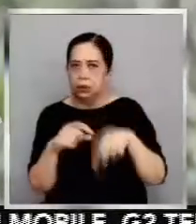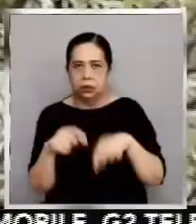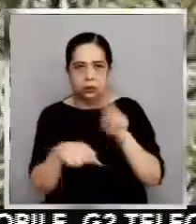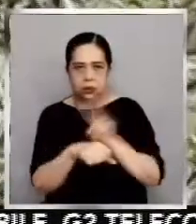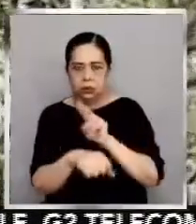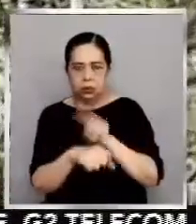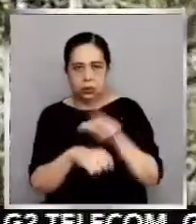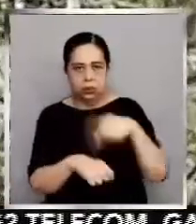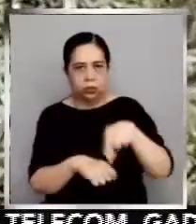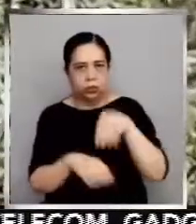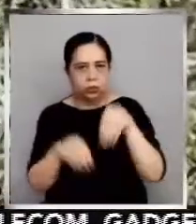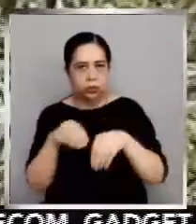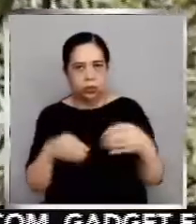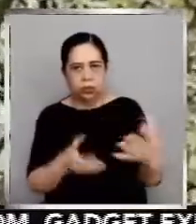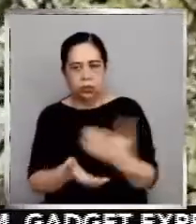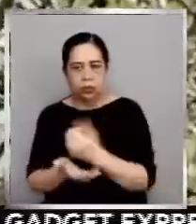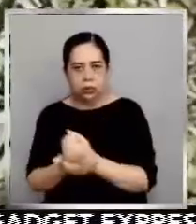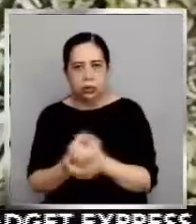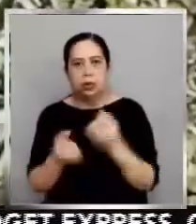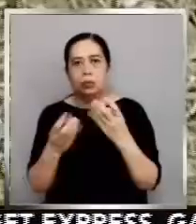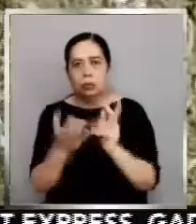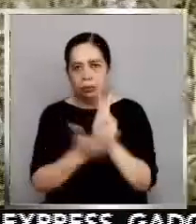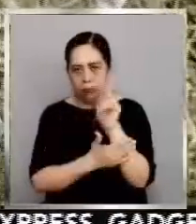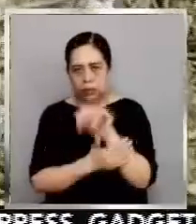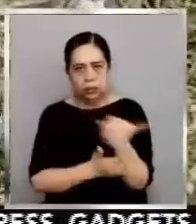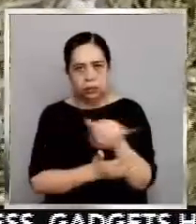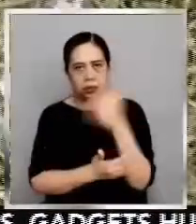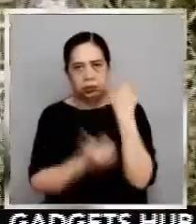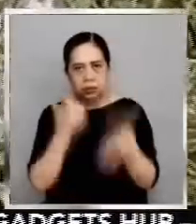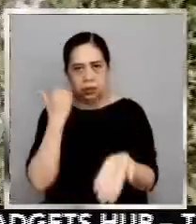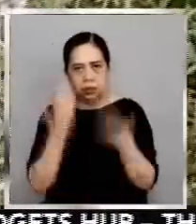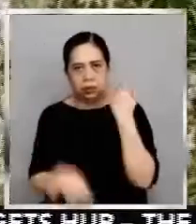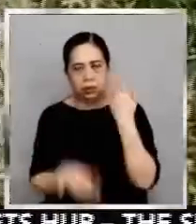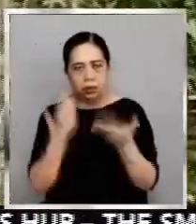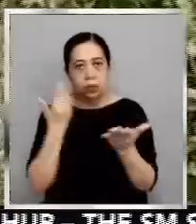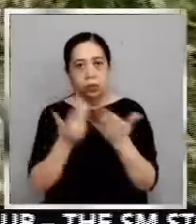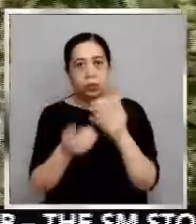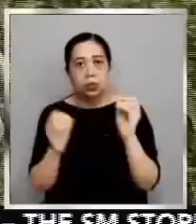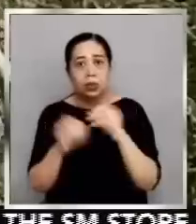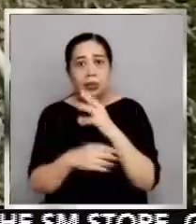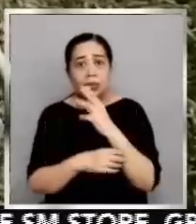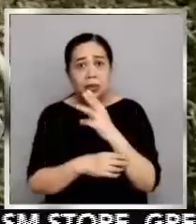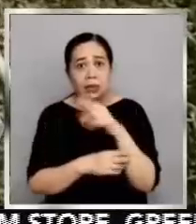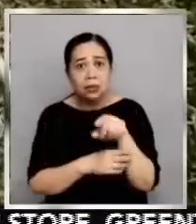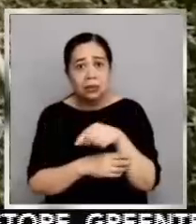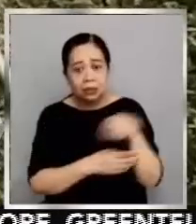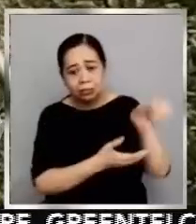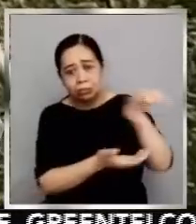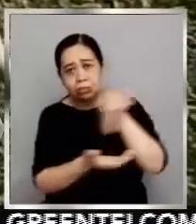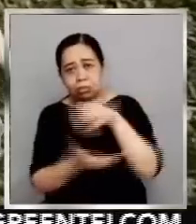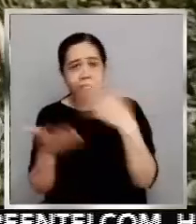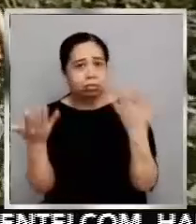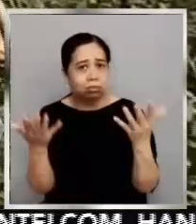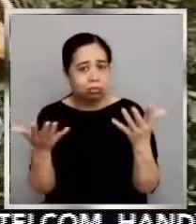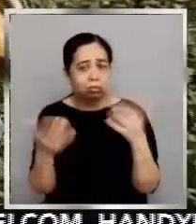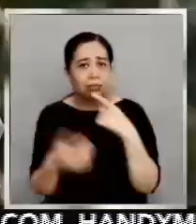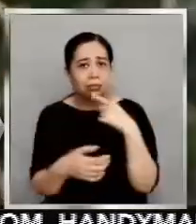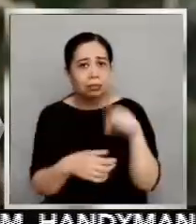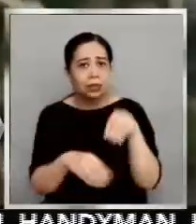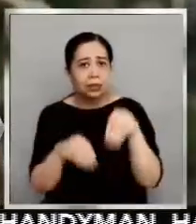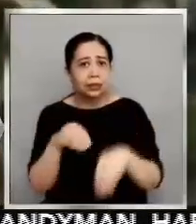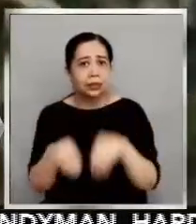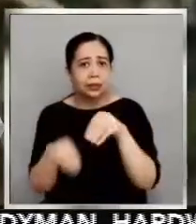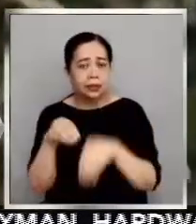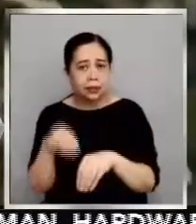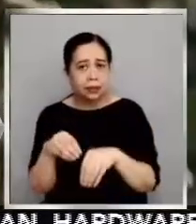mga ito. Maraming tanim na rin ang namatay dahil halos wala ng tubig na maipandilig. Ayon sa ilang nagtatanim, bagamat